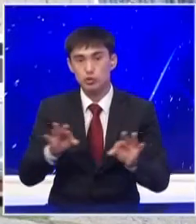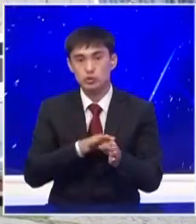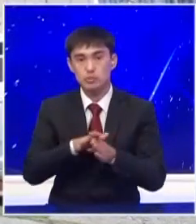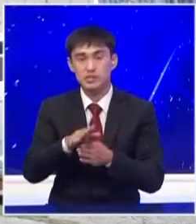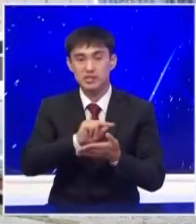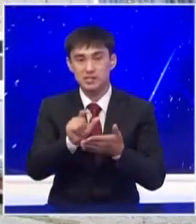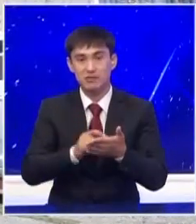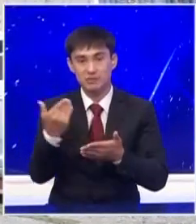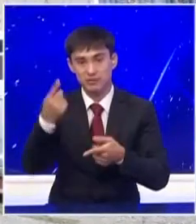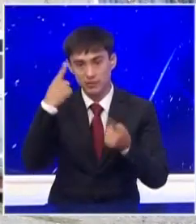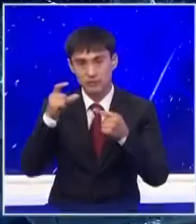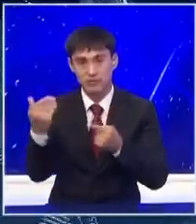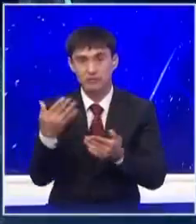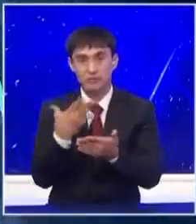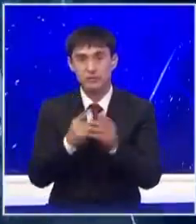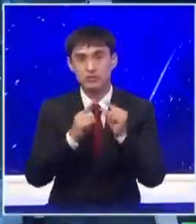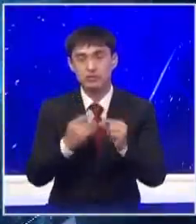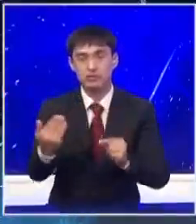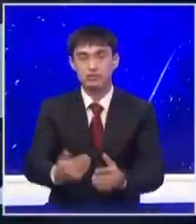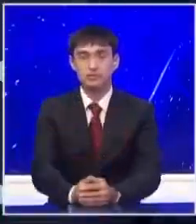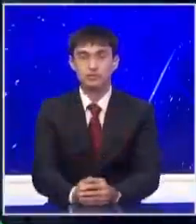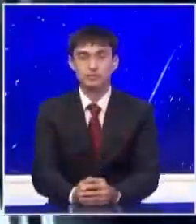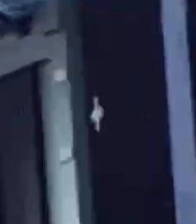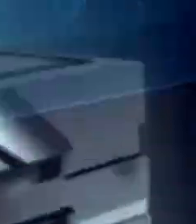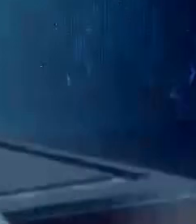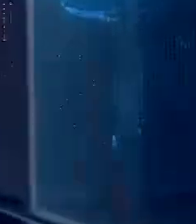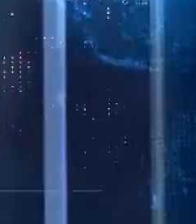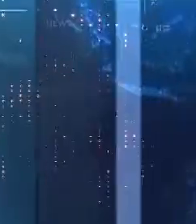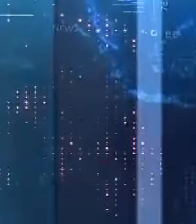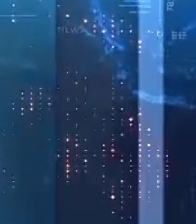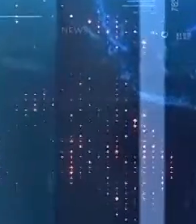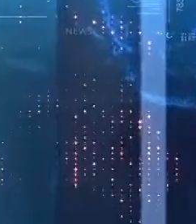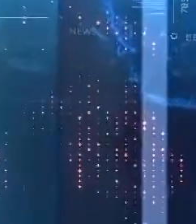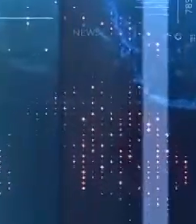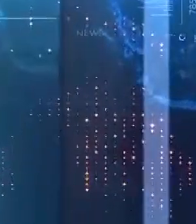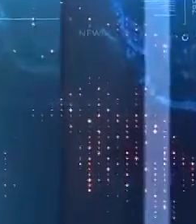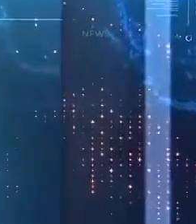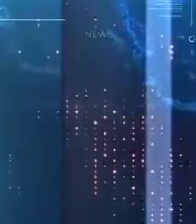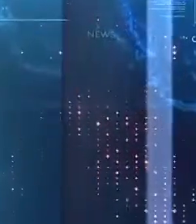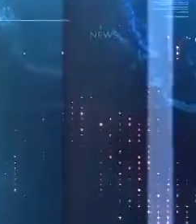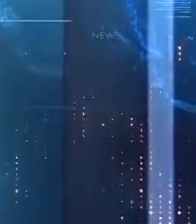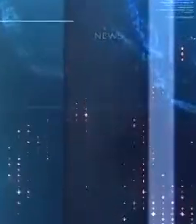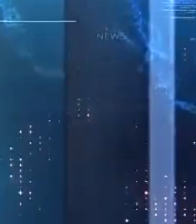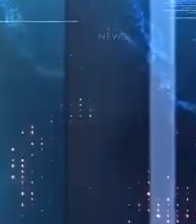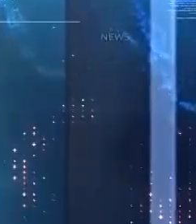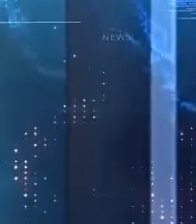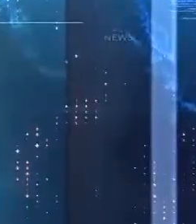на стихотворение автора. Гульмира Тимиркалиева, Роза Дусибаева, Шалкар Кусаинов, телеканал ЖТСУ.